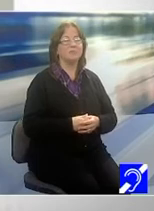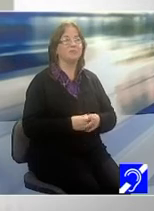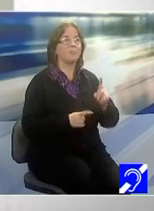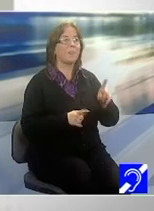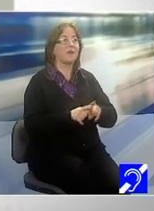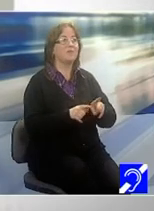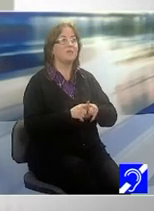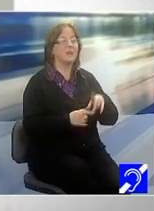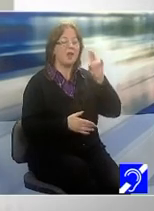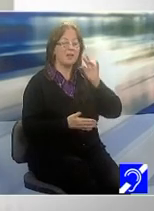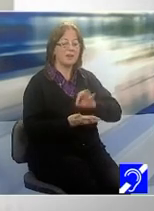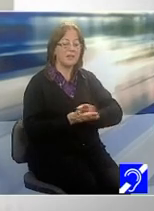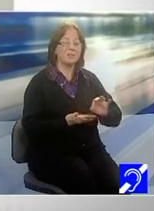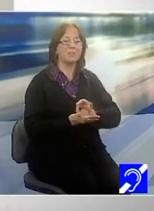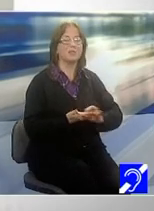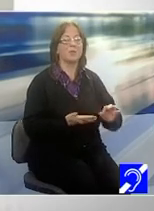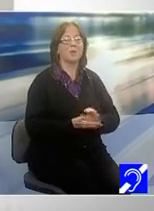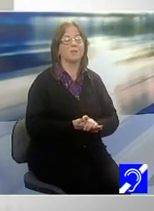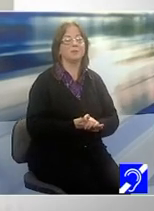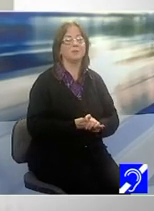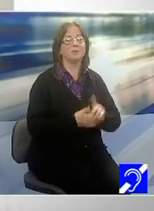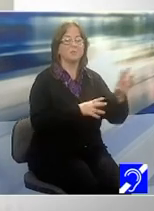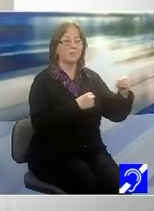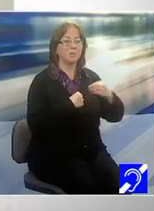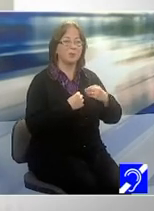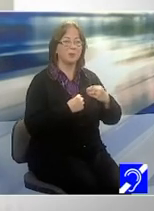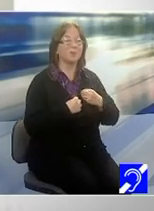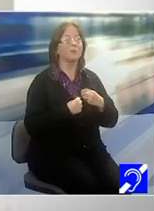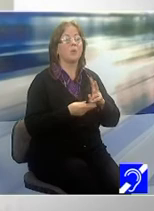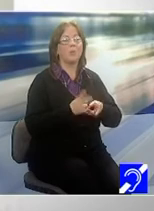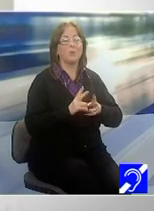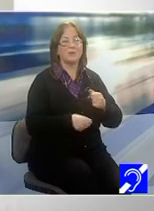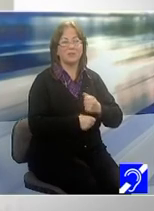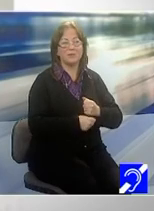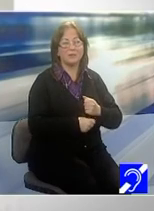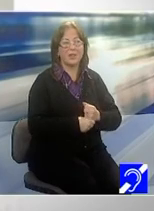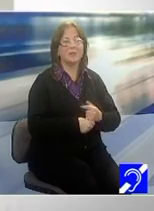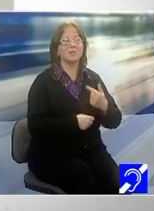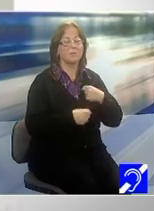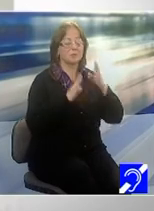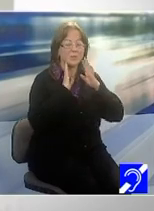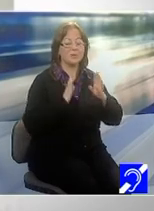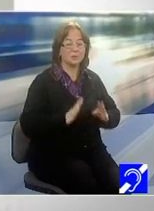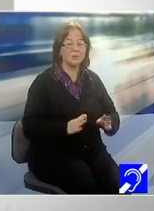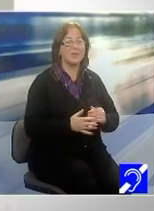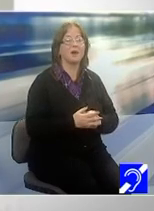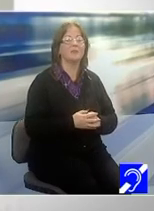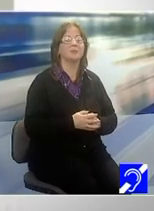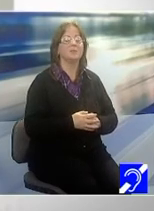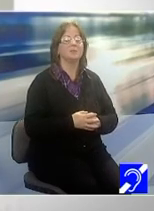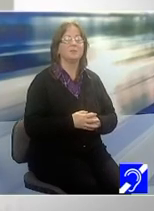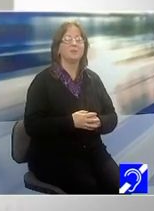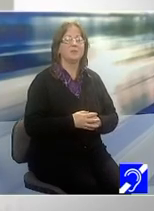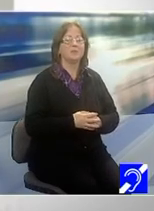deci am urmat sfaturile compozitorului și mi s-a părut cel mai firesc să mergem pe această linie